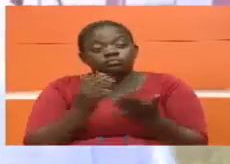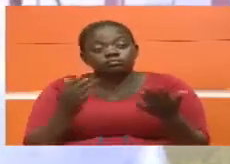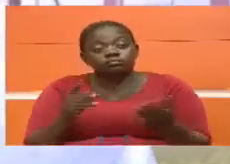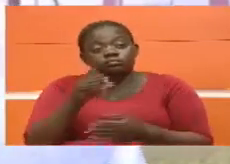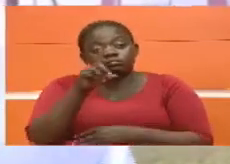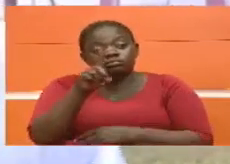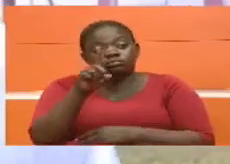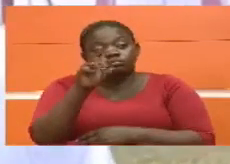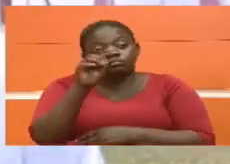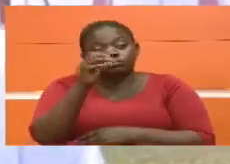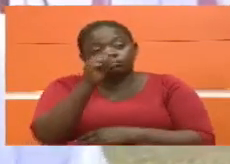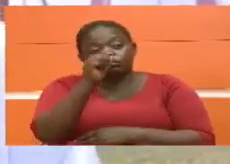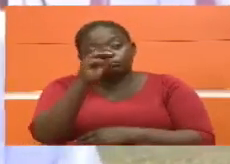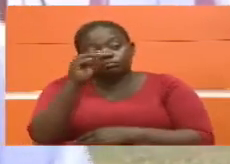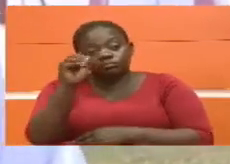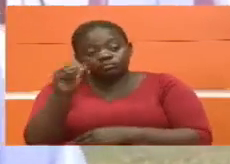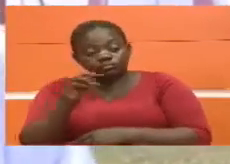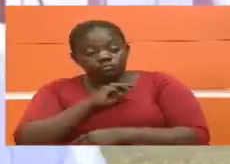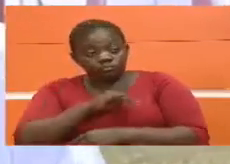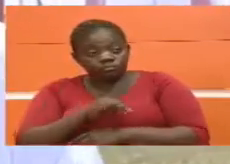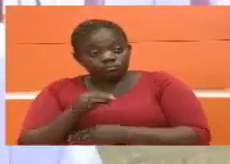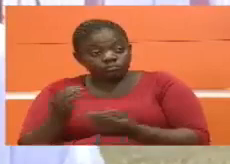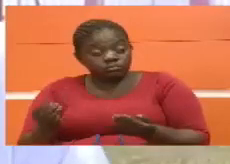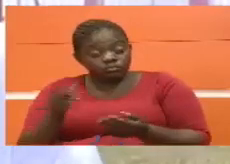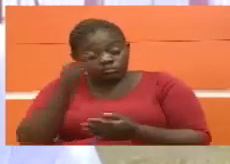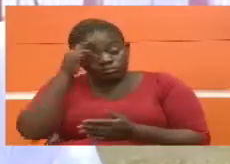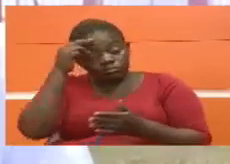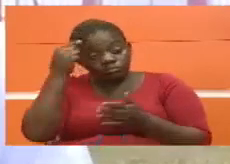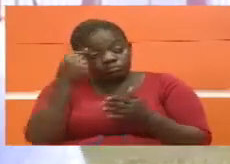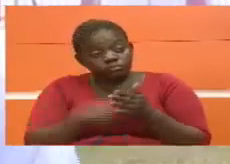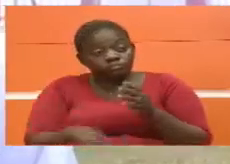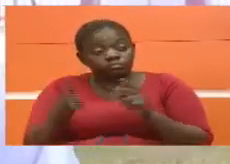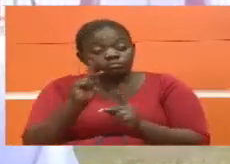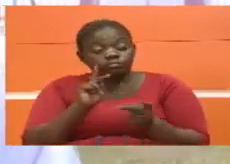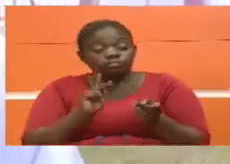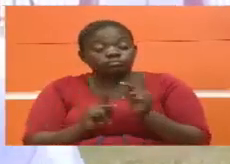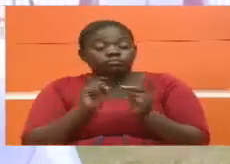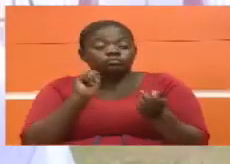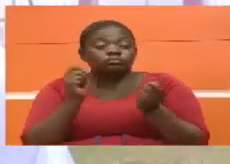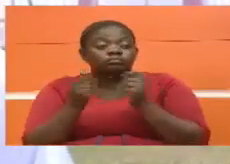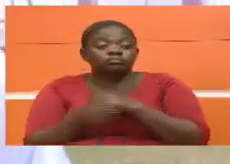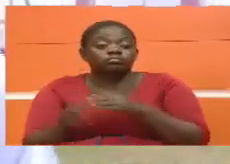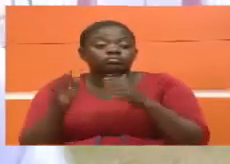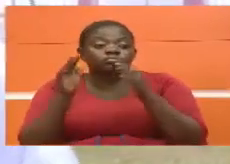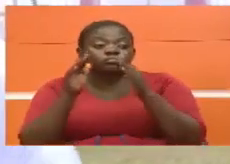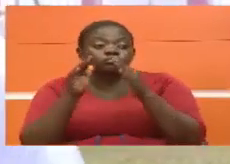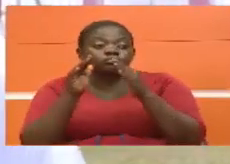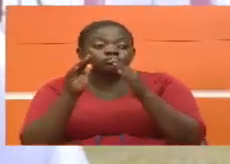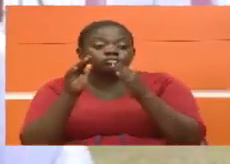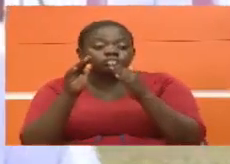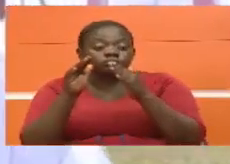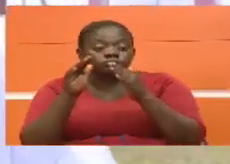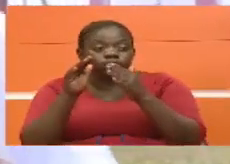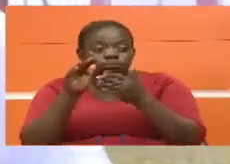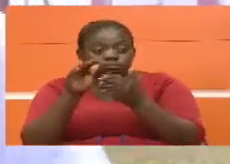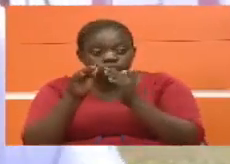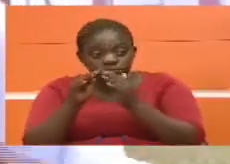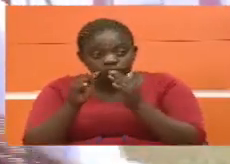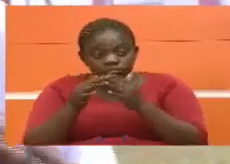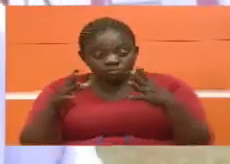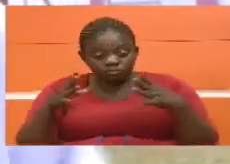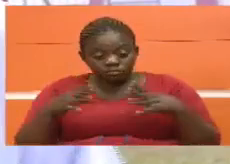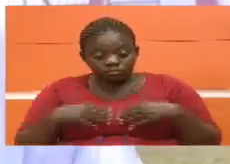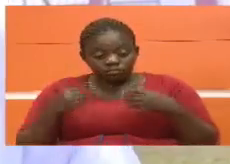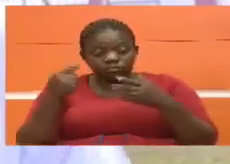mission ekyali kigendererwa mu kubuulira enjiri be bantu okutereeza amaka. Omulabirizi waffe twakkiriziganya kino